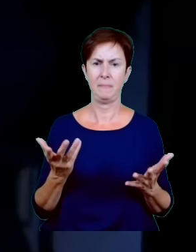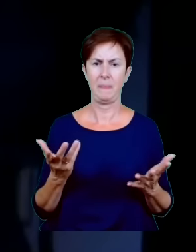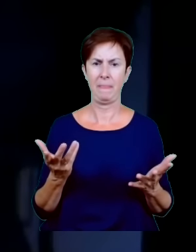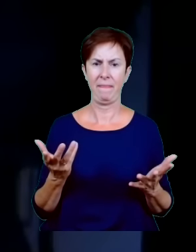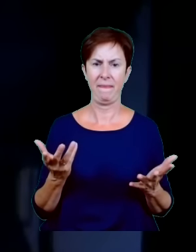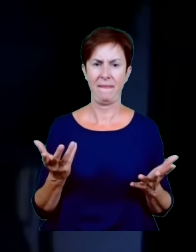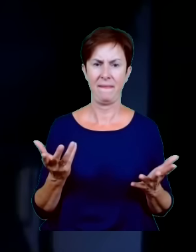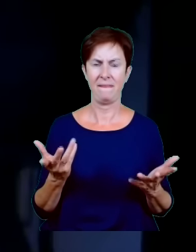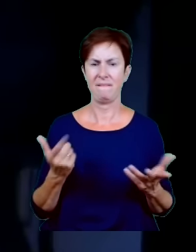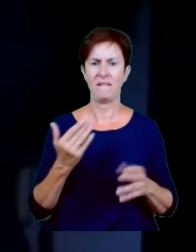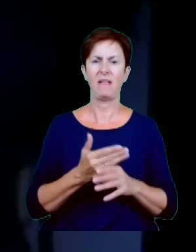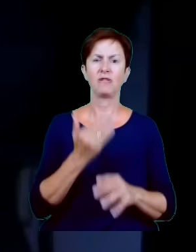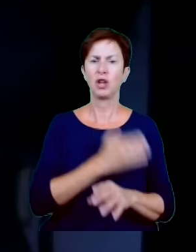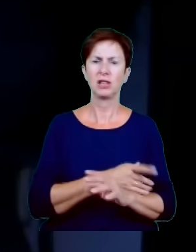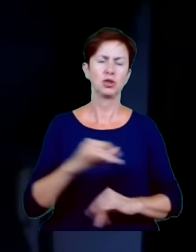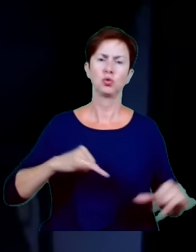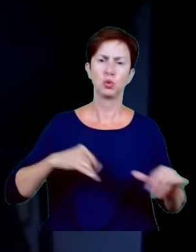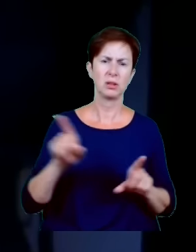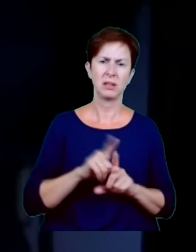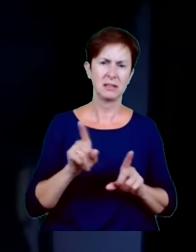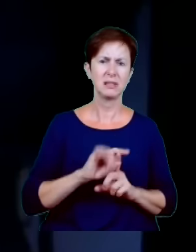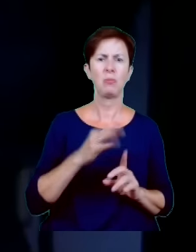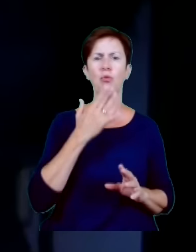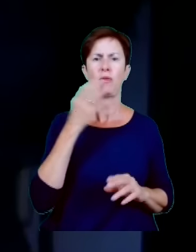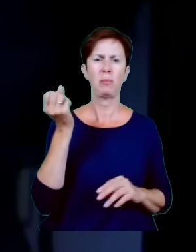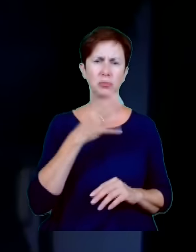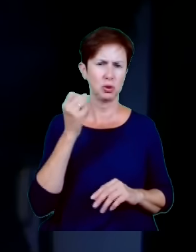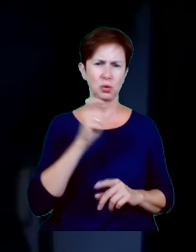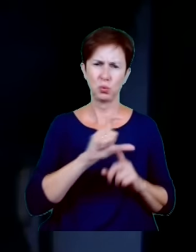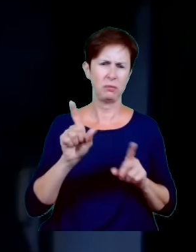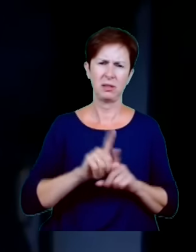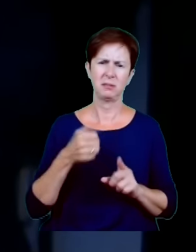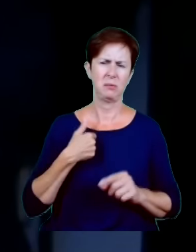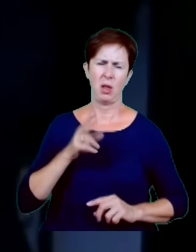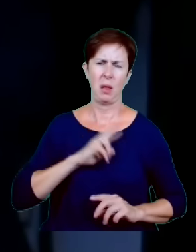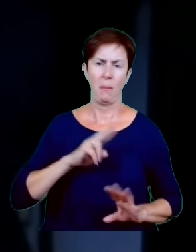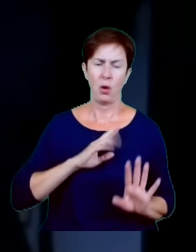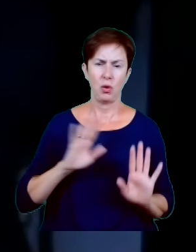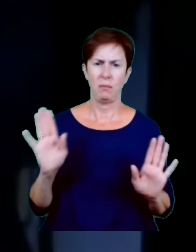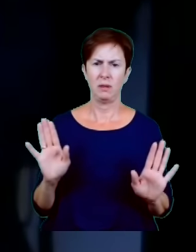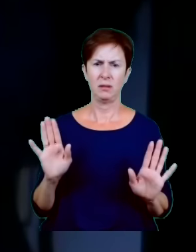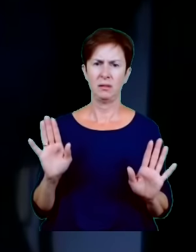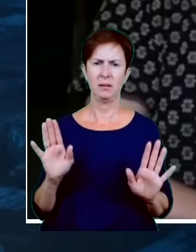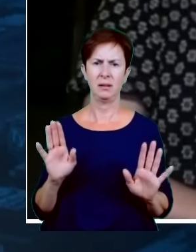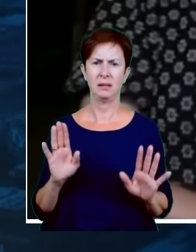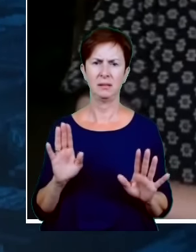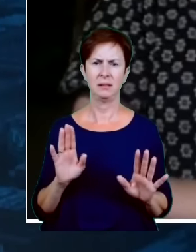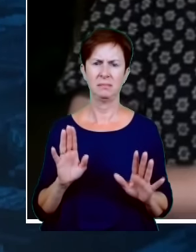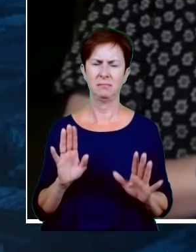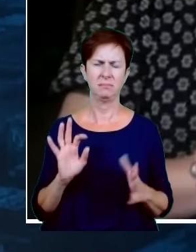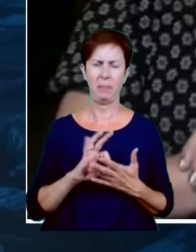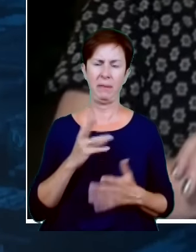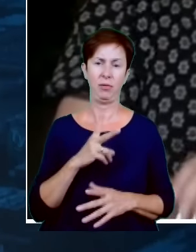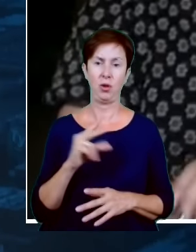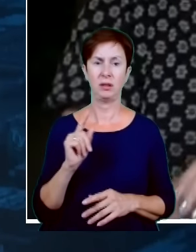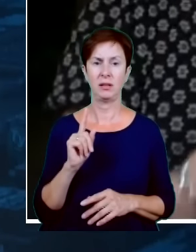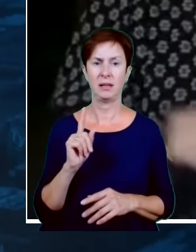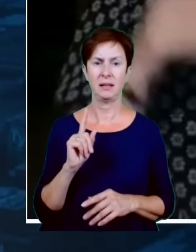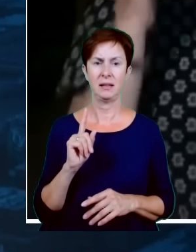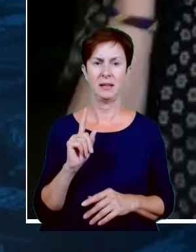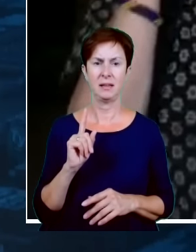poprzedniego rządu też bym nie pochwalał aż tego typu wypowiedzi także na pewno nie na pewno nie